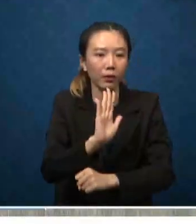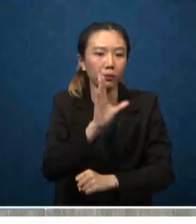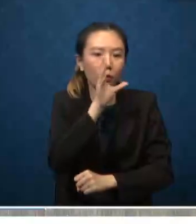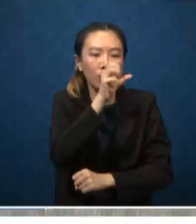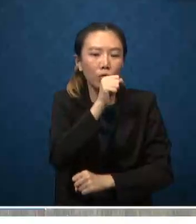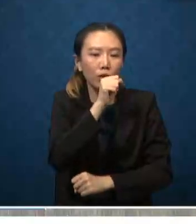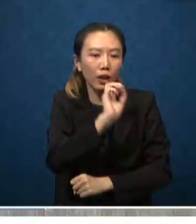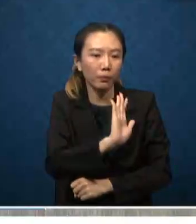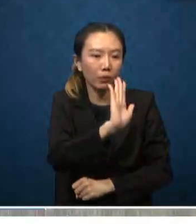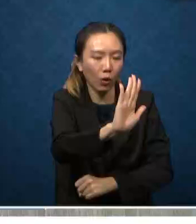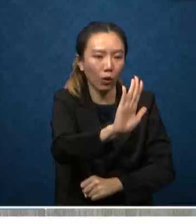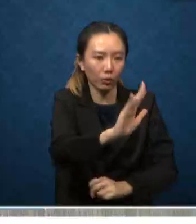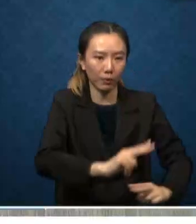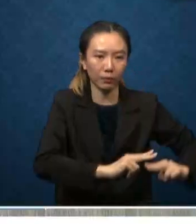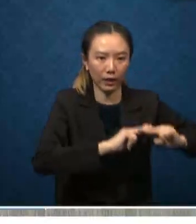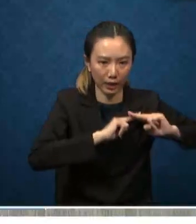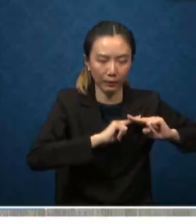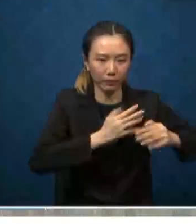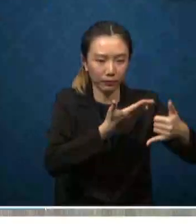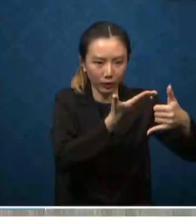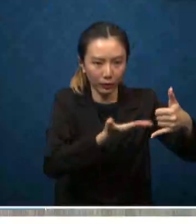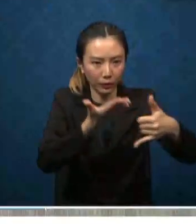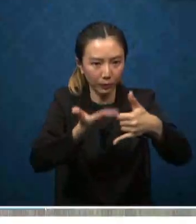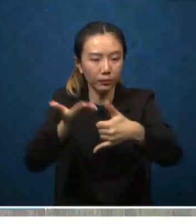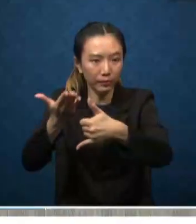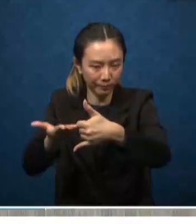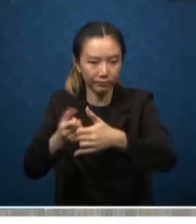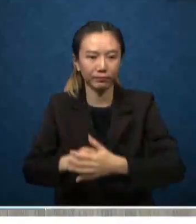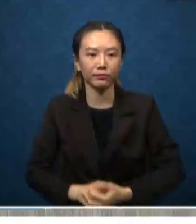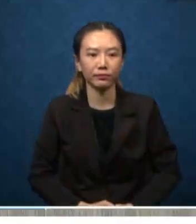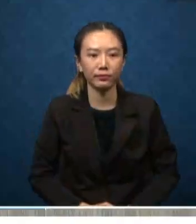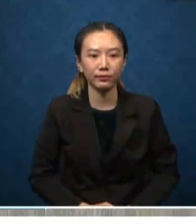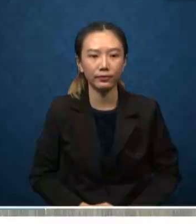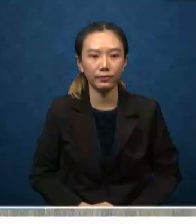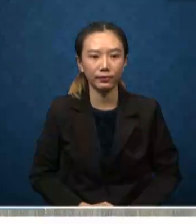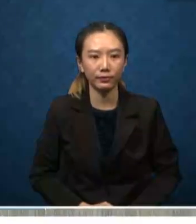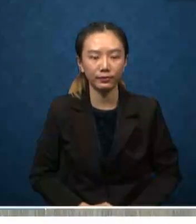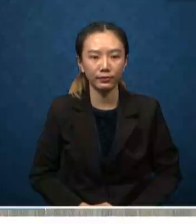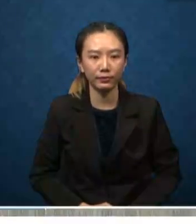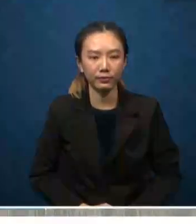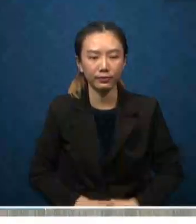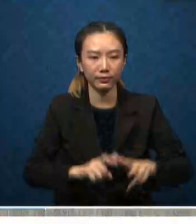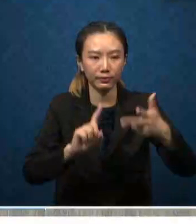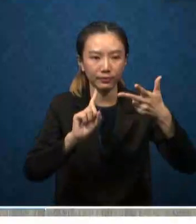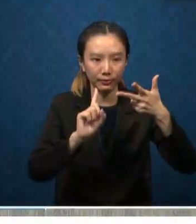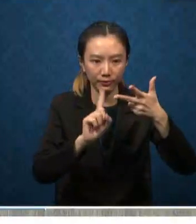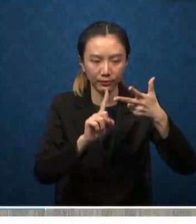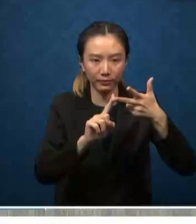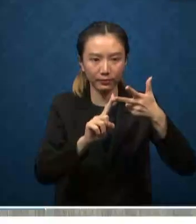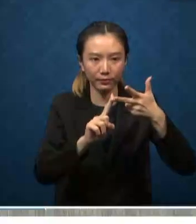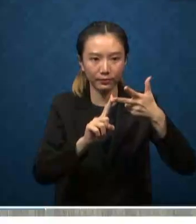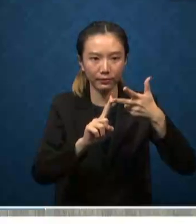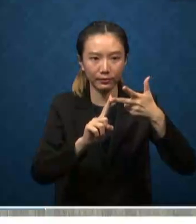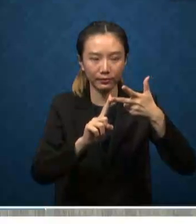เป็นไปตามกฎหมายการคุ้มครองข้อมูลส่วนบุคคลเช่นกัน 3. เนื่อง